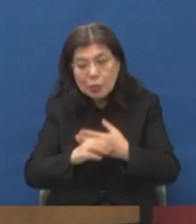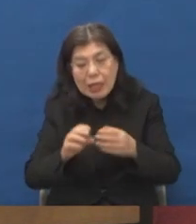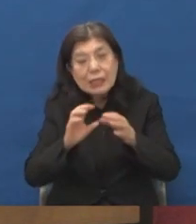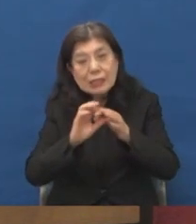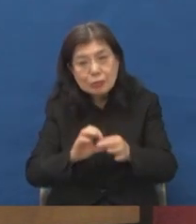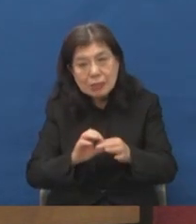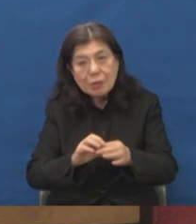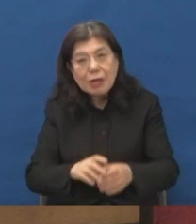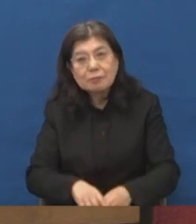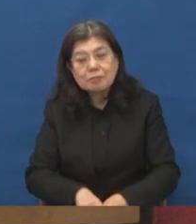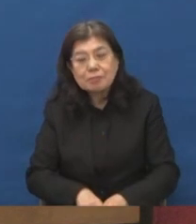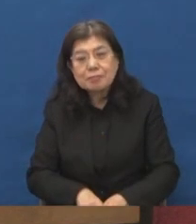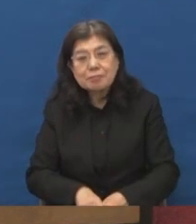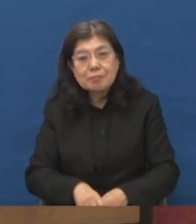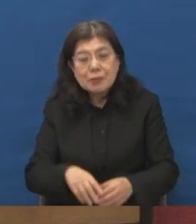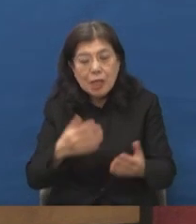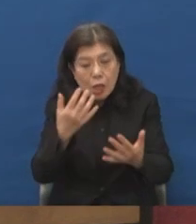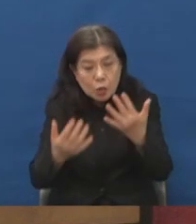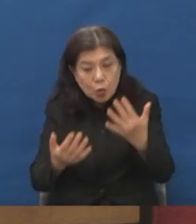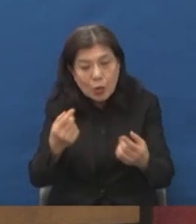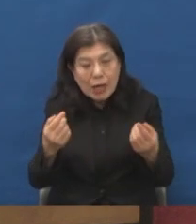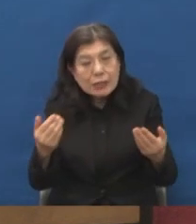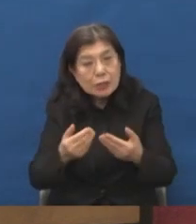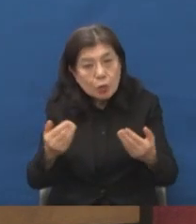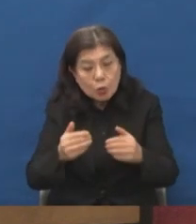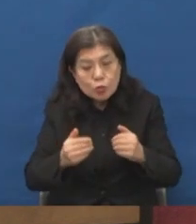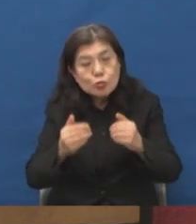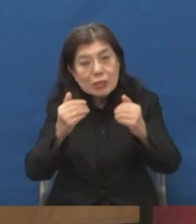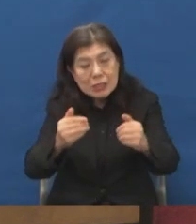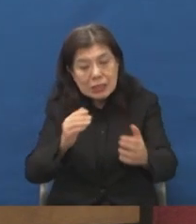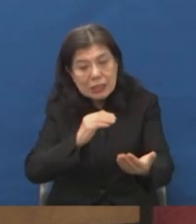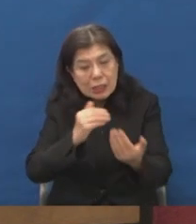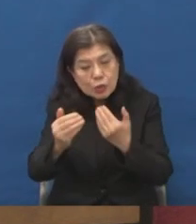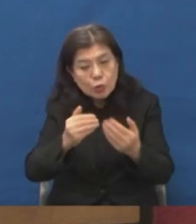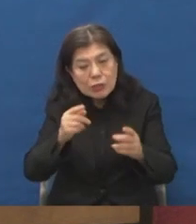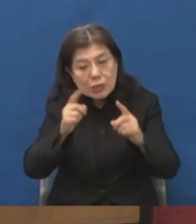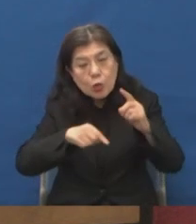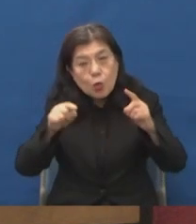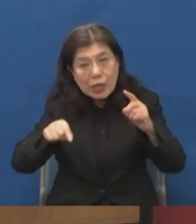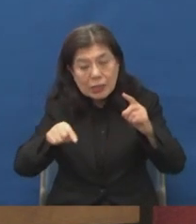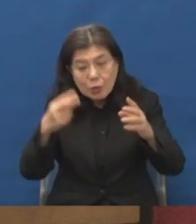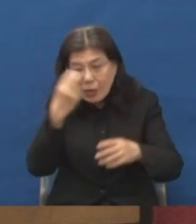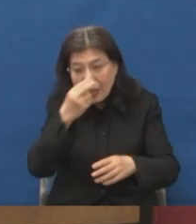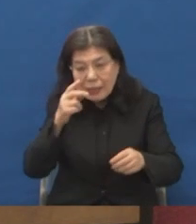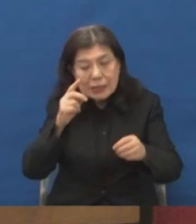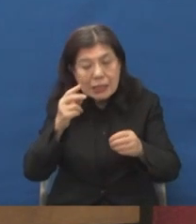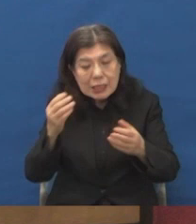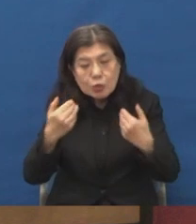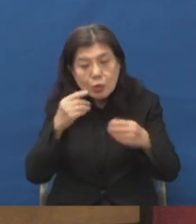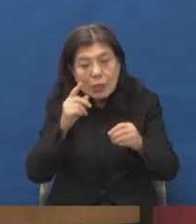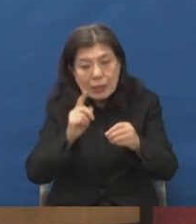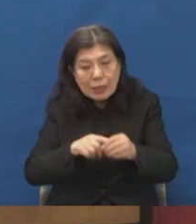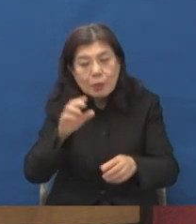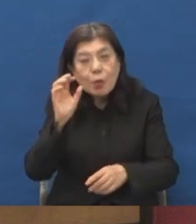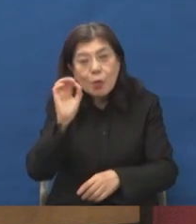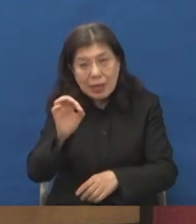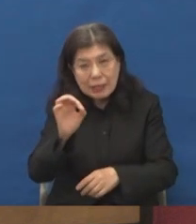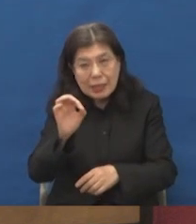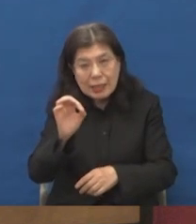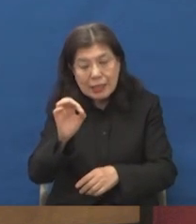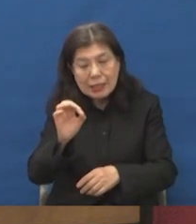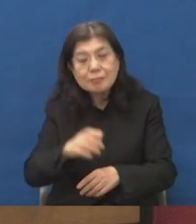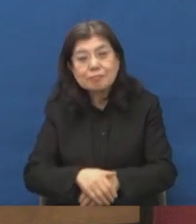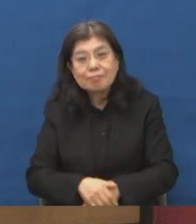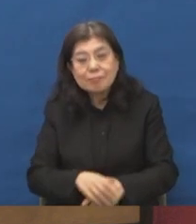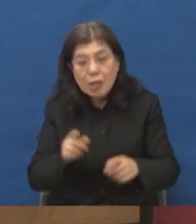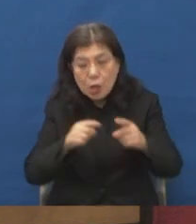から、緑化事業の推進及び都市公園の管理に必要な財源に充てるため、特殊緑化公園